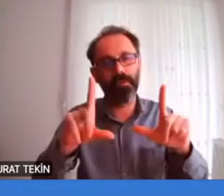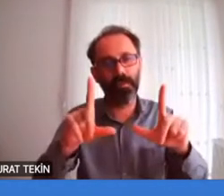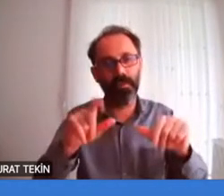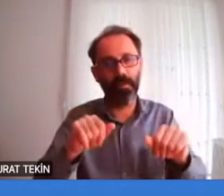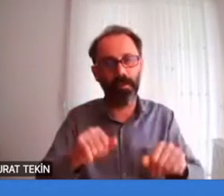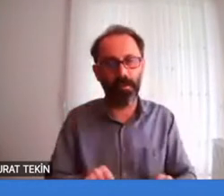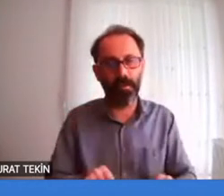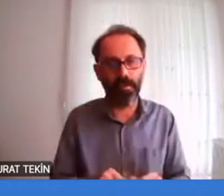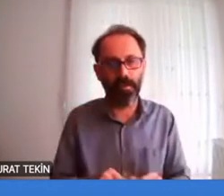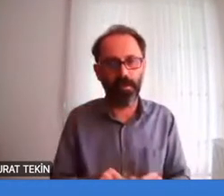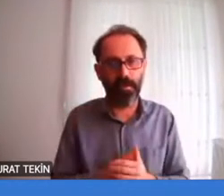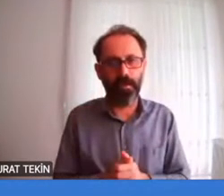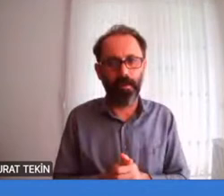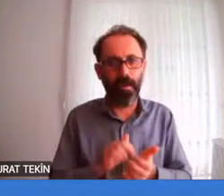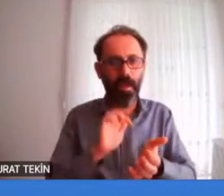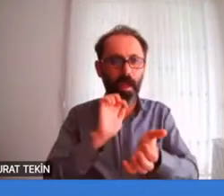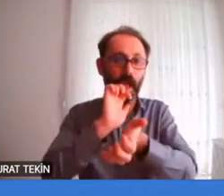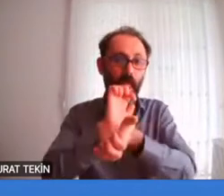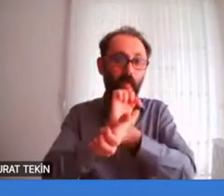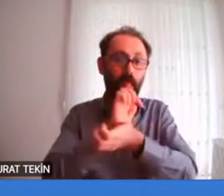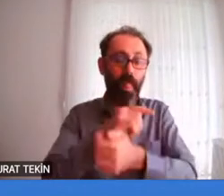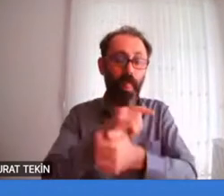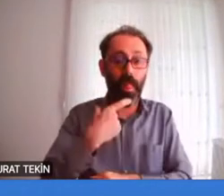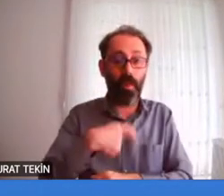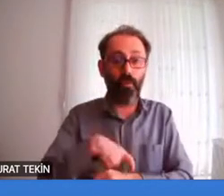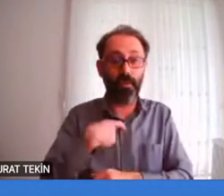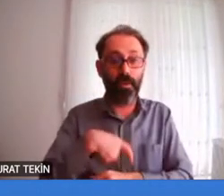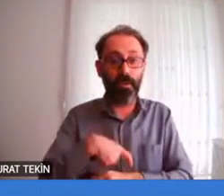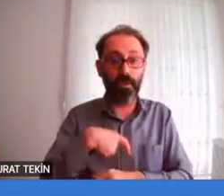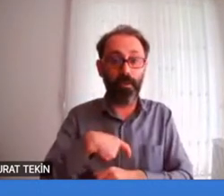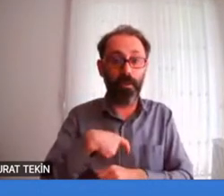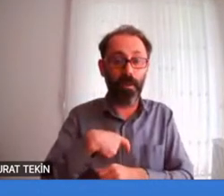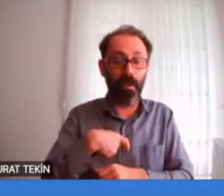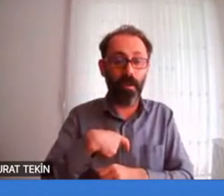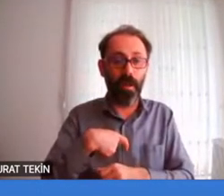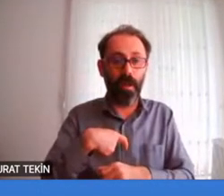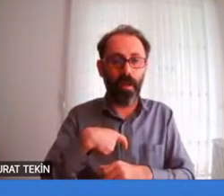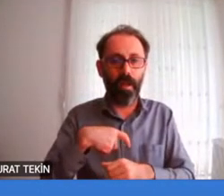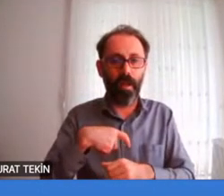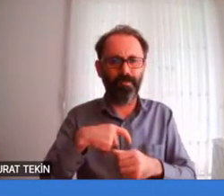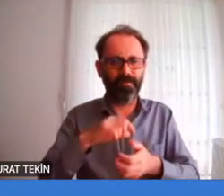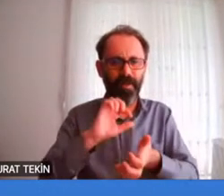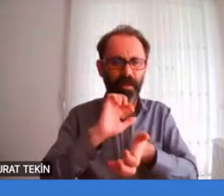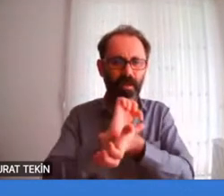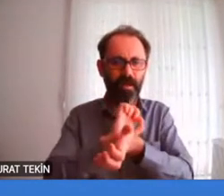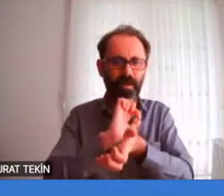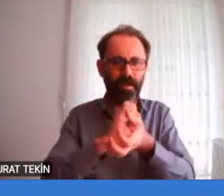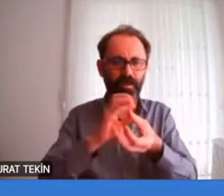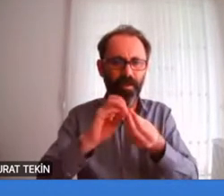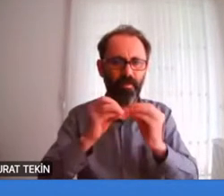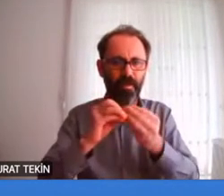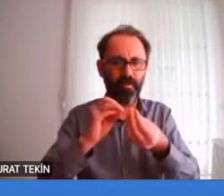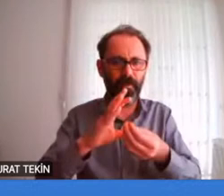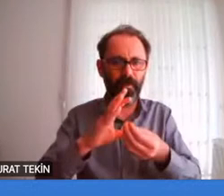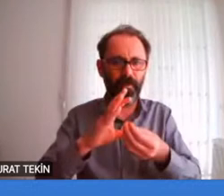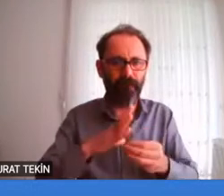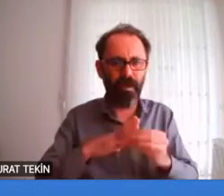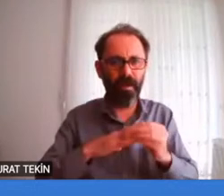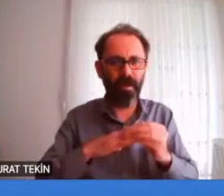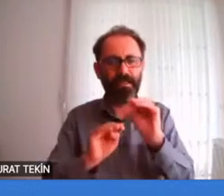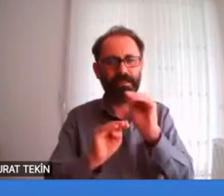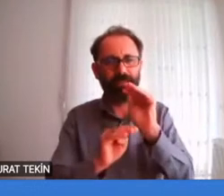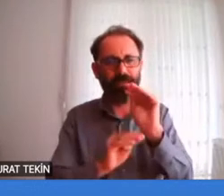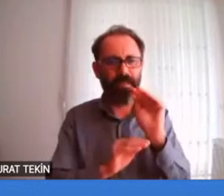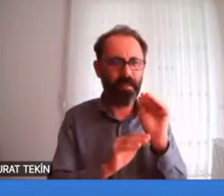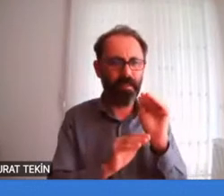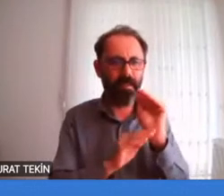de belirttiğiniz gibi aile. Özellikle aileler konusunda sıkıntı yaşayan ya da işte sizin